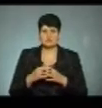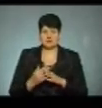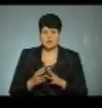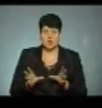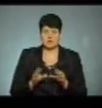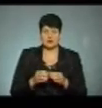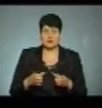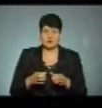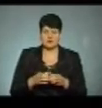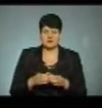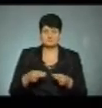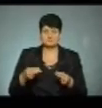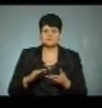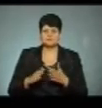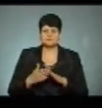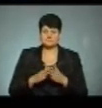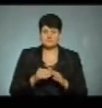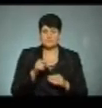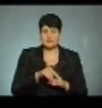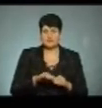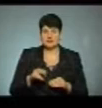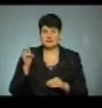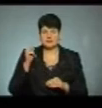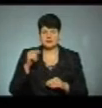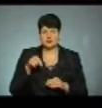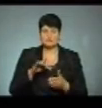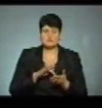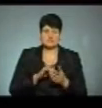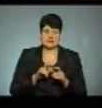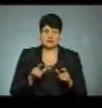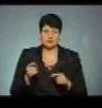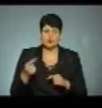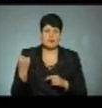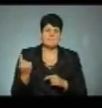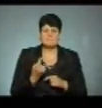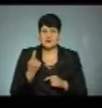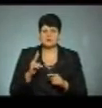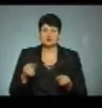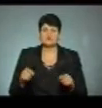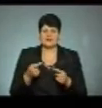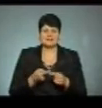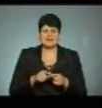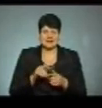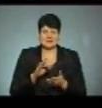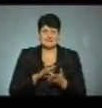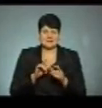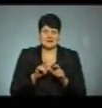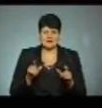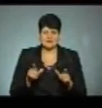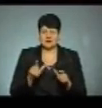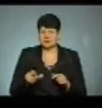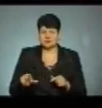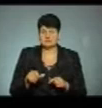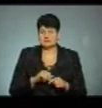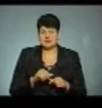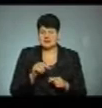об'єднані громади заключили угоду про те, щоб їхні діти навчалися в такому центрі, оскільки Тернопіль перший такий центр створив. І оскільки громади не мають самостійно,